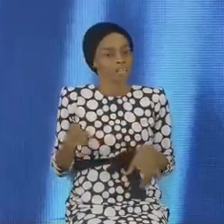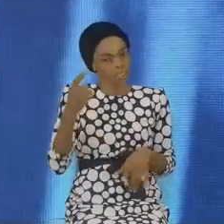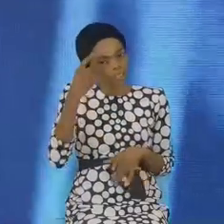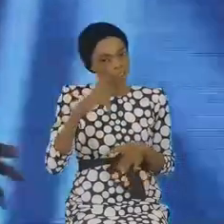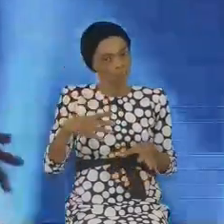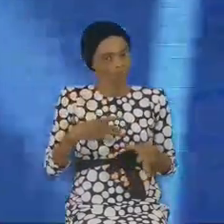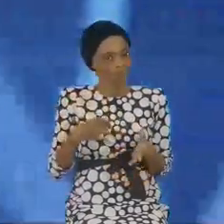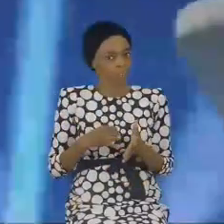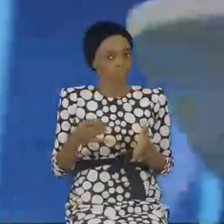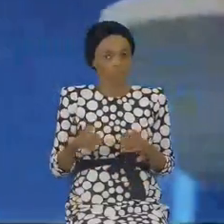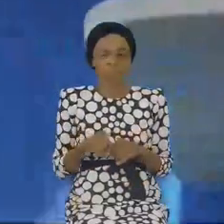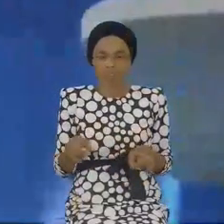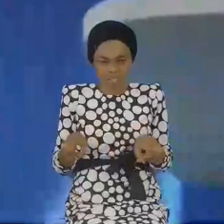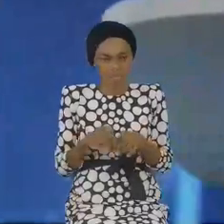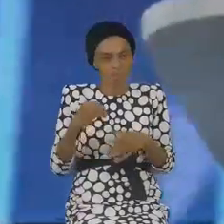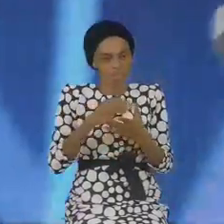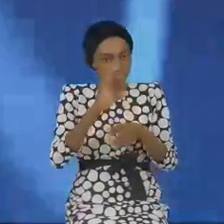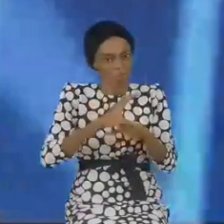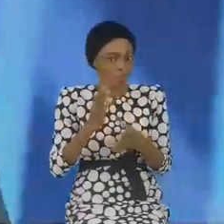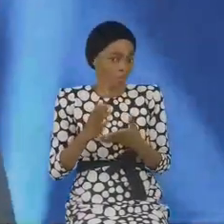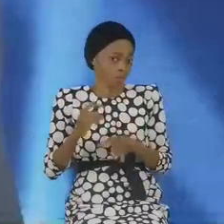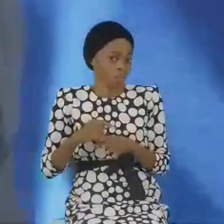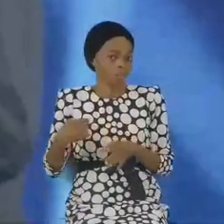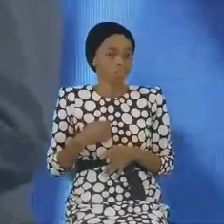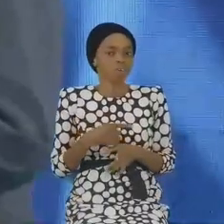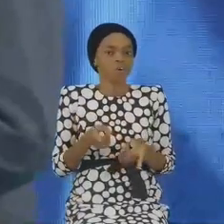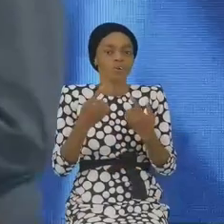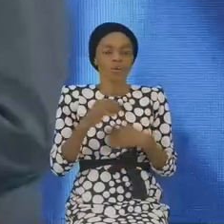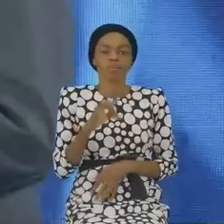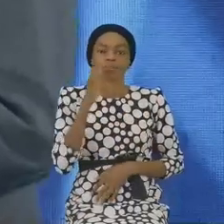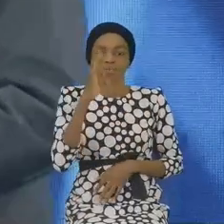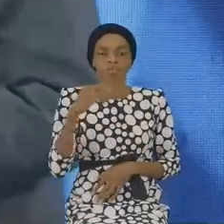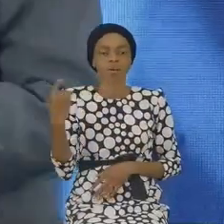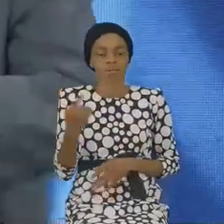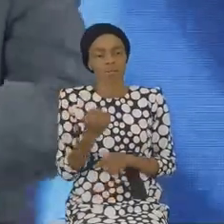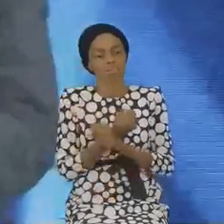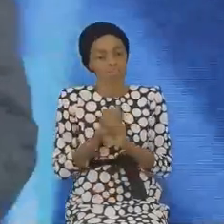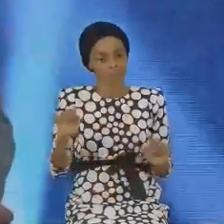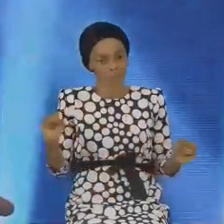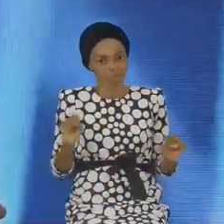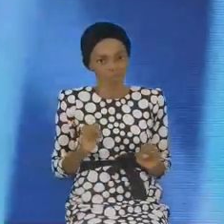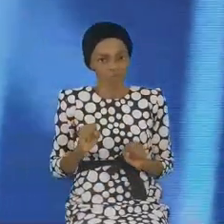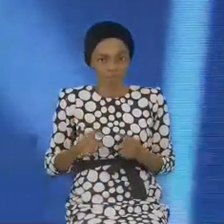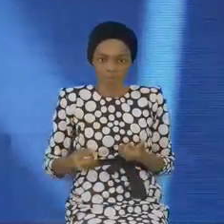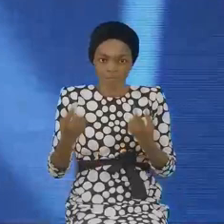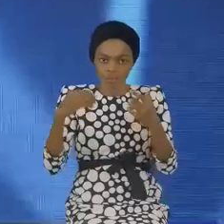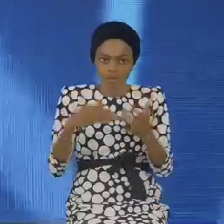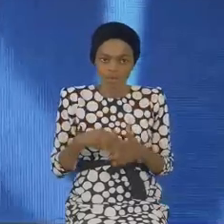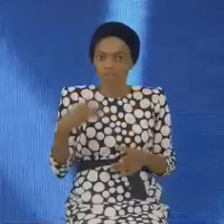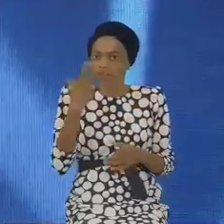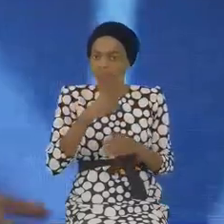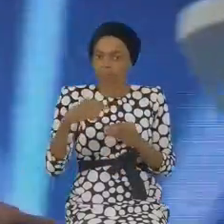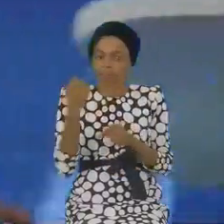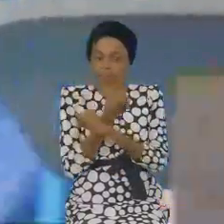Dans l'église, parfois nous venons et le ministre parle du salut. C'est bon. Il vient encore, il parle du salut. Il vient